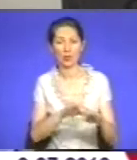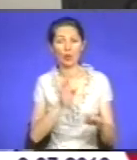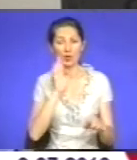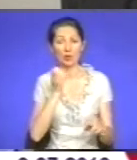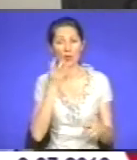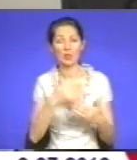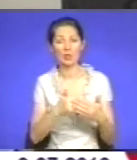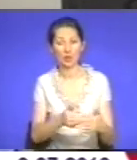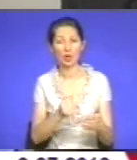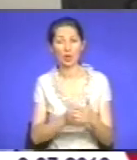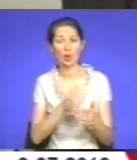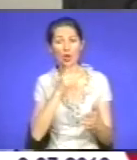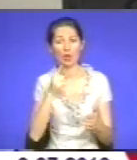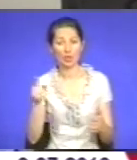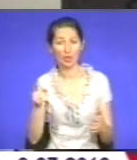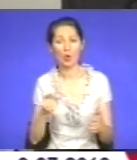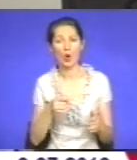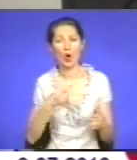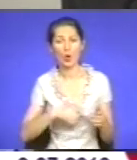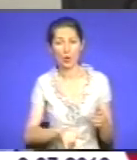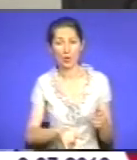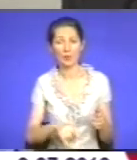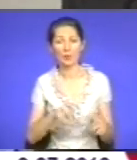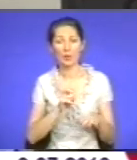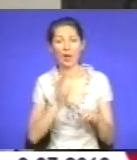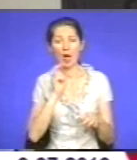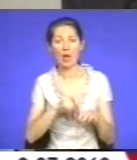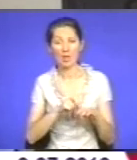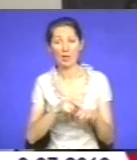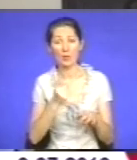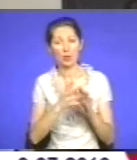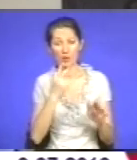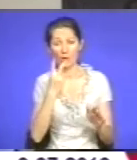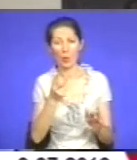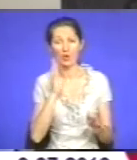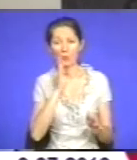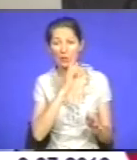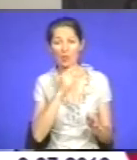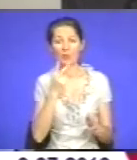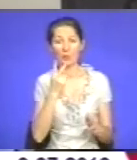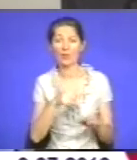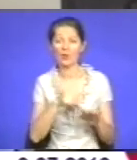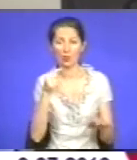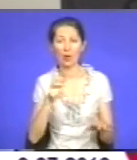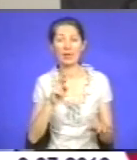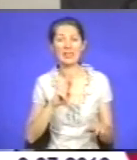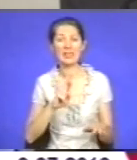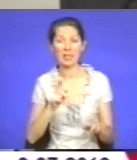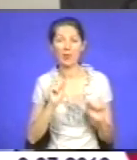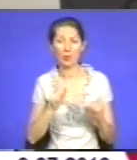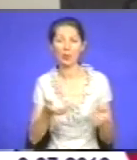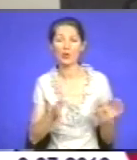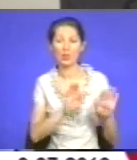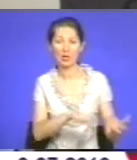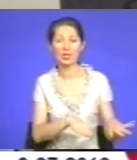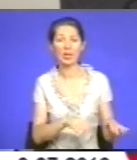родів. Тобто ці люди, вони в першу чергу бачать тих матерів і в розмовах з ними не відчувають, які можуть залишити дитину. Це